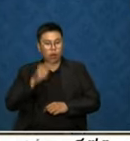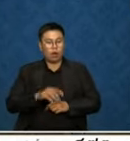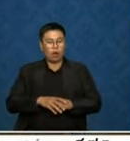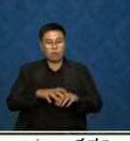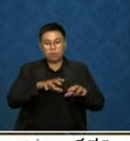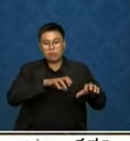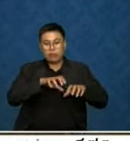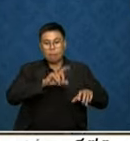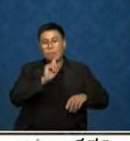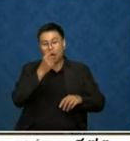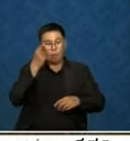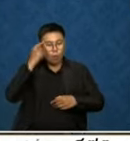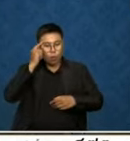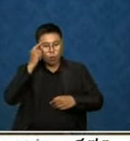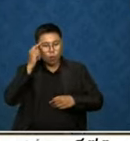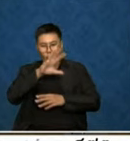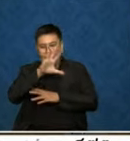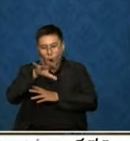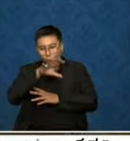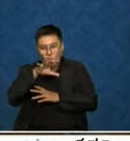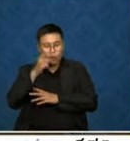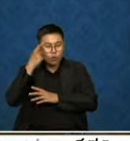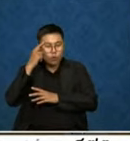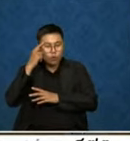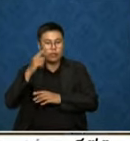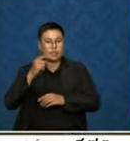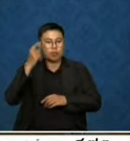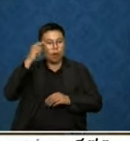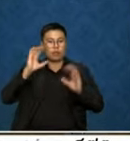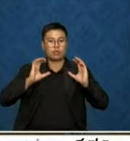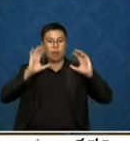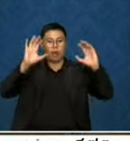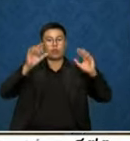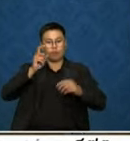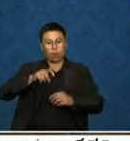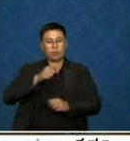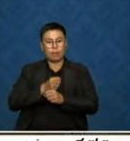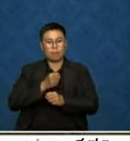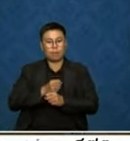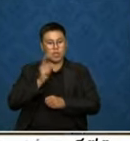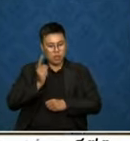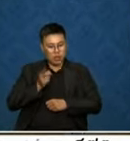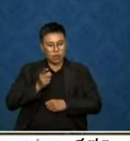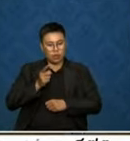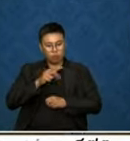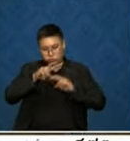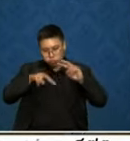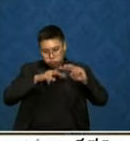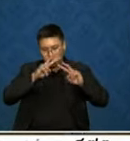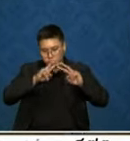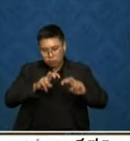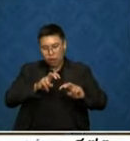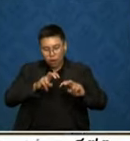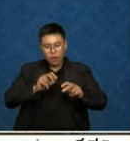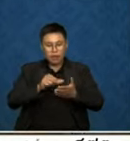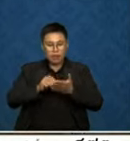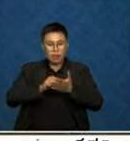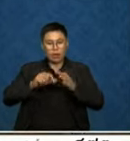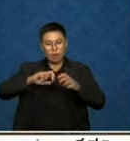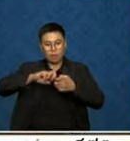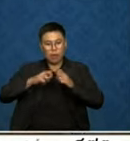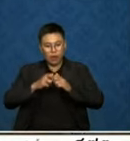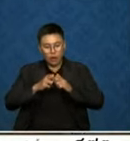ราะฉะนั้นในวันนี้เนี่ยผมคิดว่ารัฐบาลเนี่ยจะต้องจริงจังในการแก้ปัญหานะ